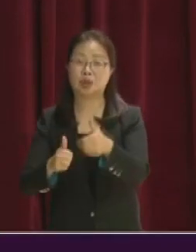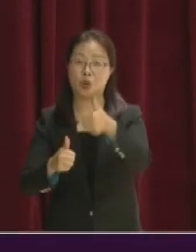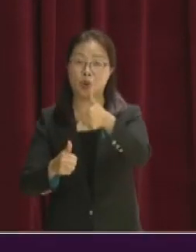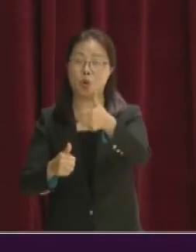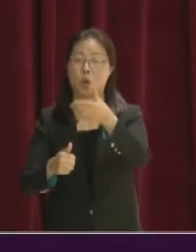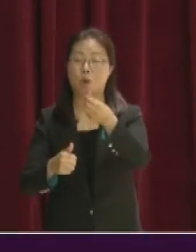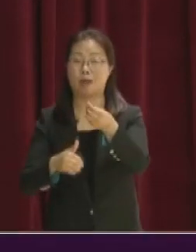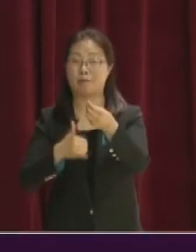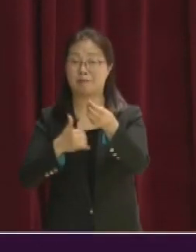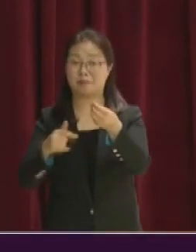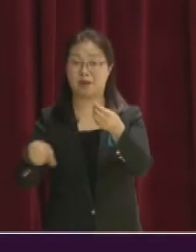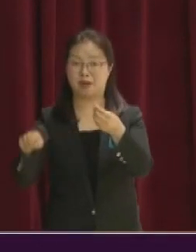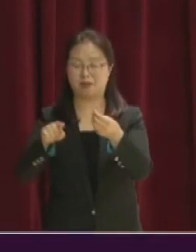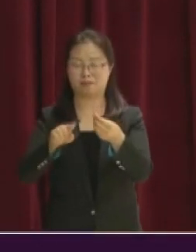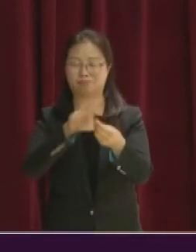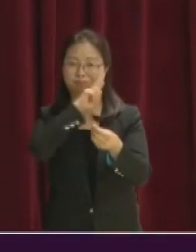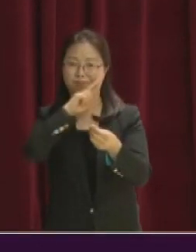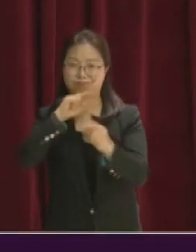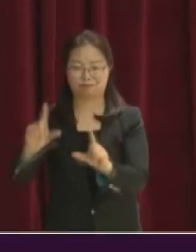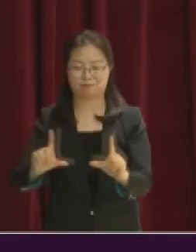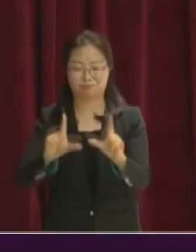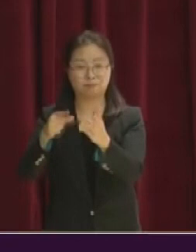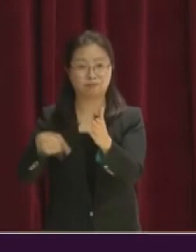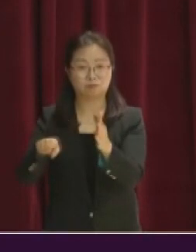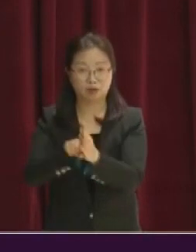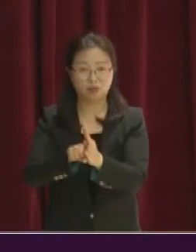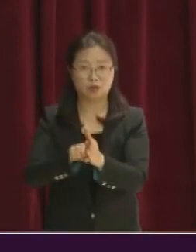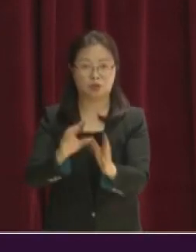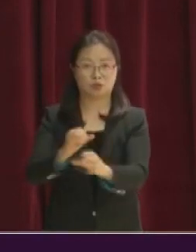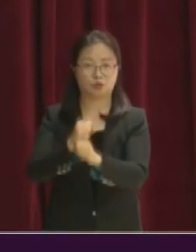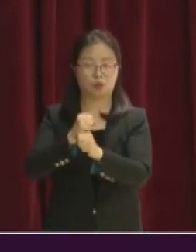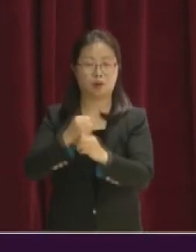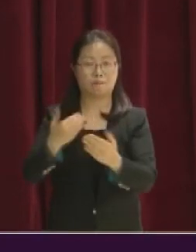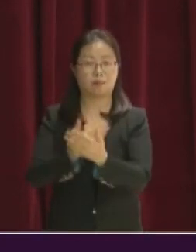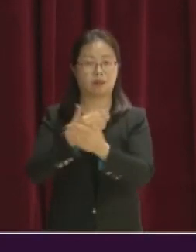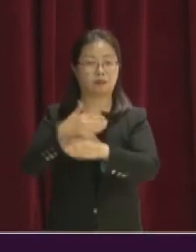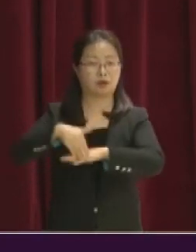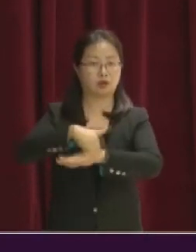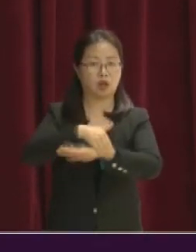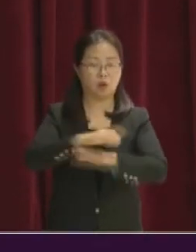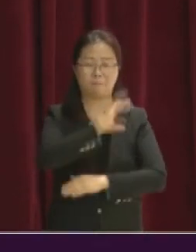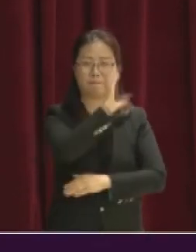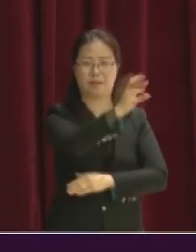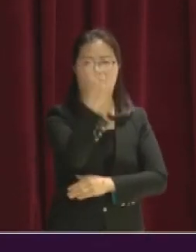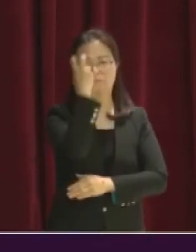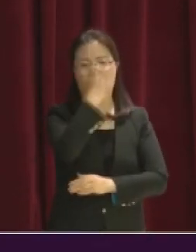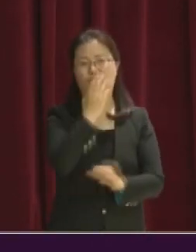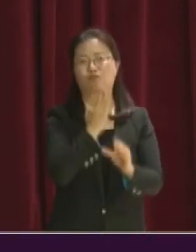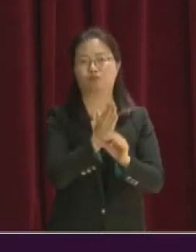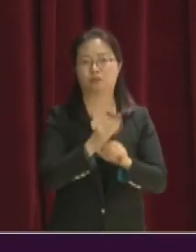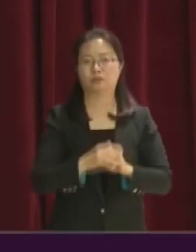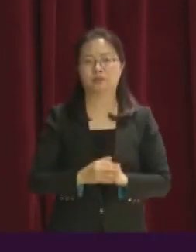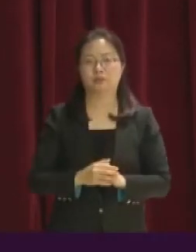5만 자족도시 조성을 위해 대부도 종합발전계획 수립 용역을 진행하고 있습니다.